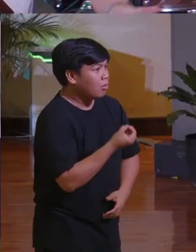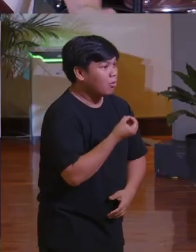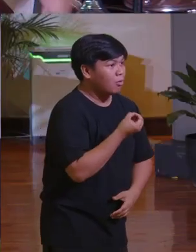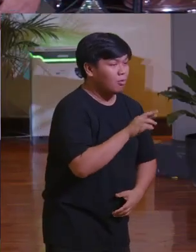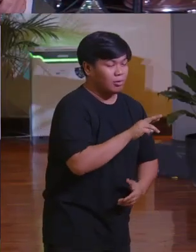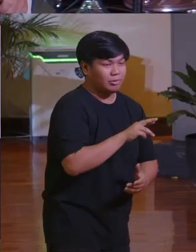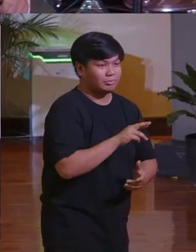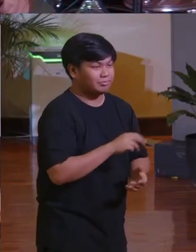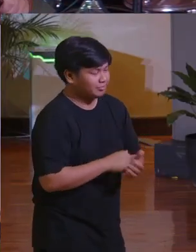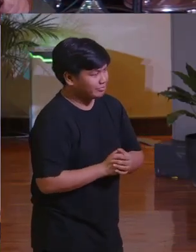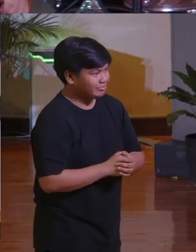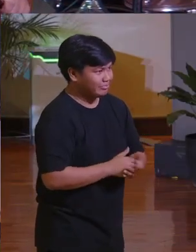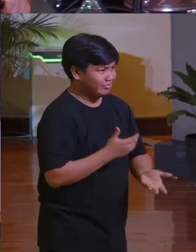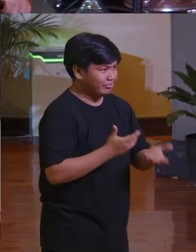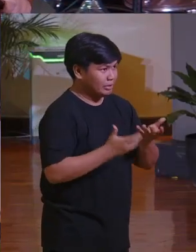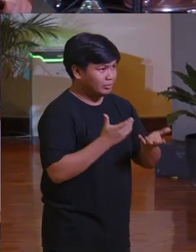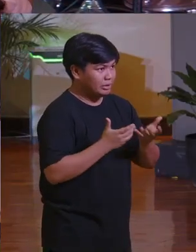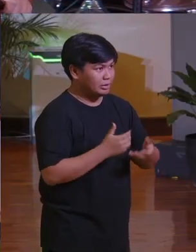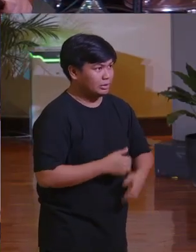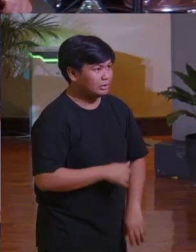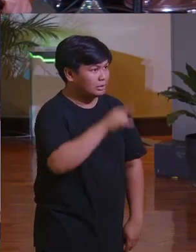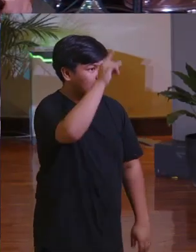hinihiling na maglingkod.